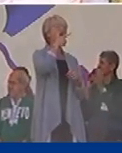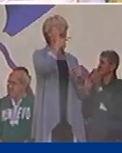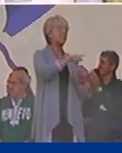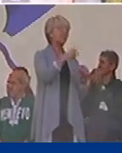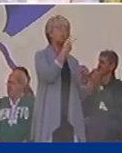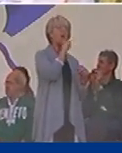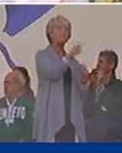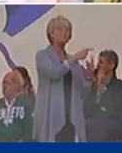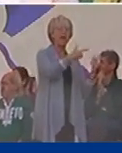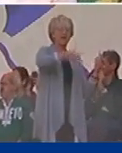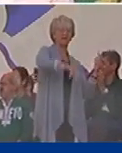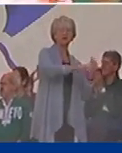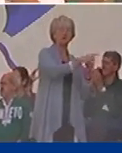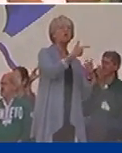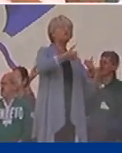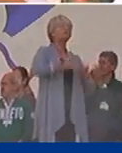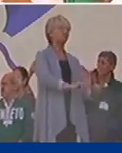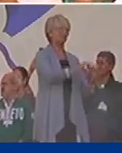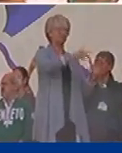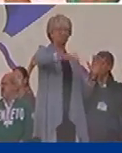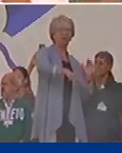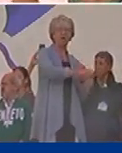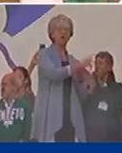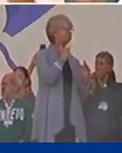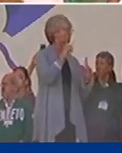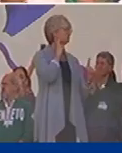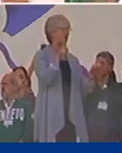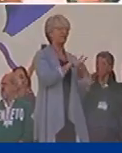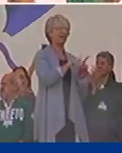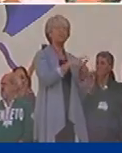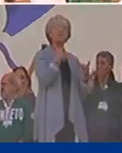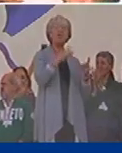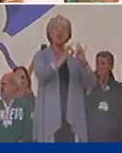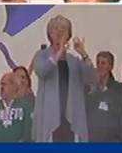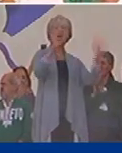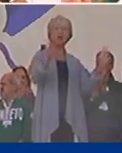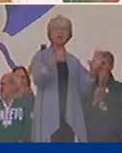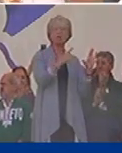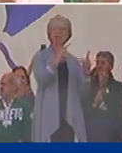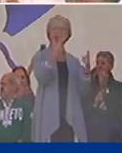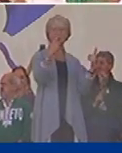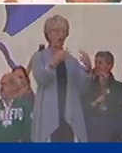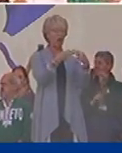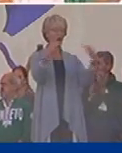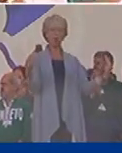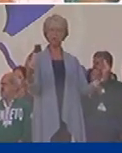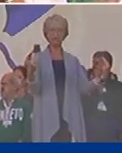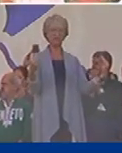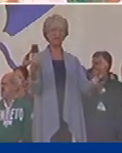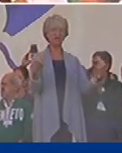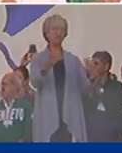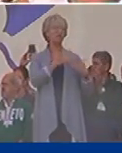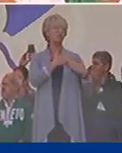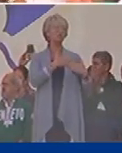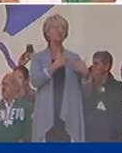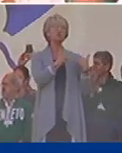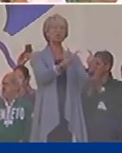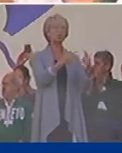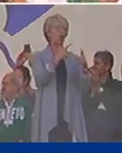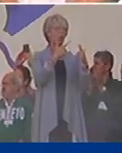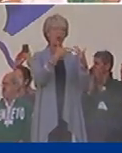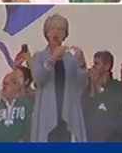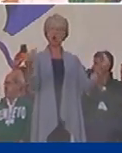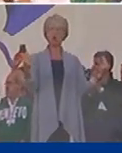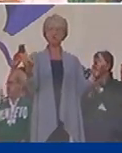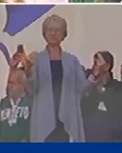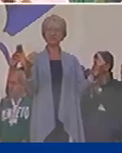parla e dalla città in cui è nato. Perché la libertà non ha confini, la generosità non ha confini, ma